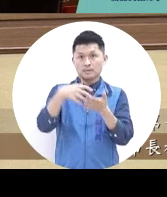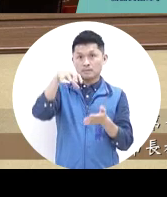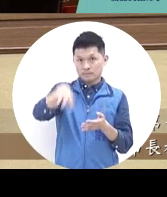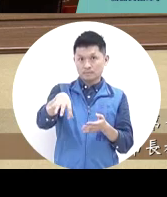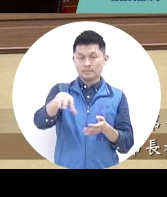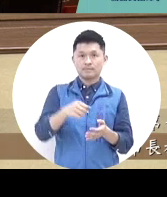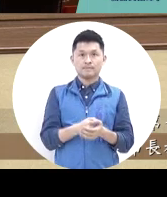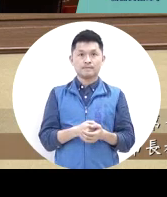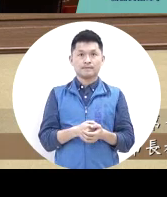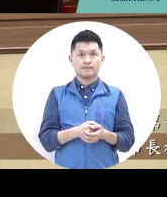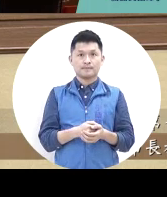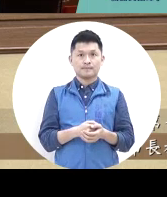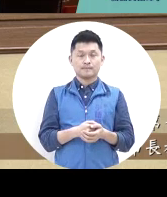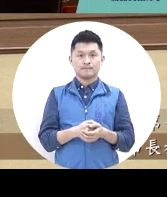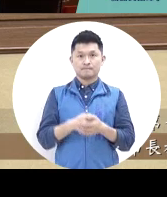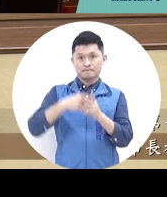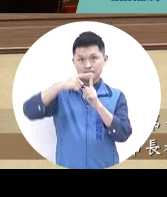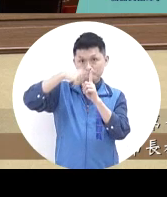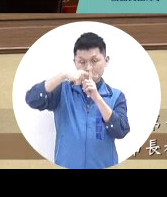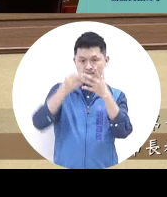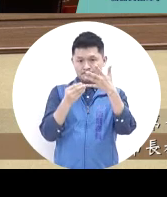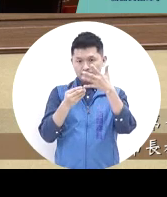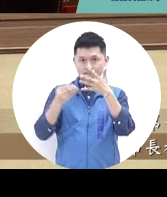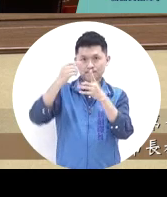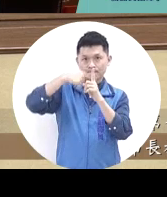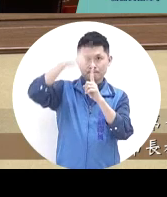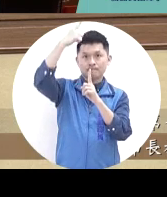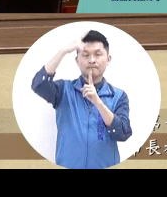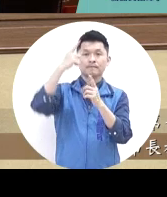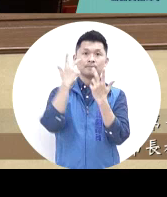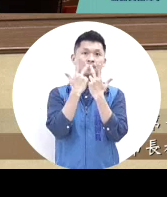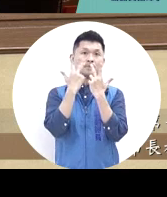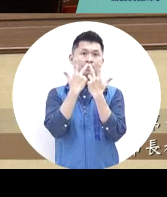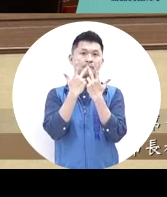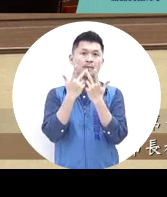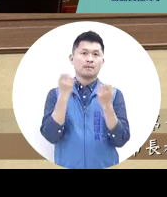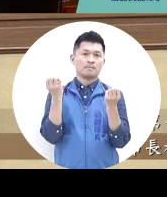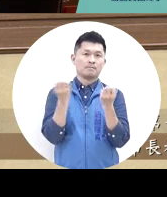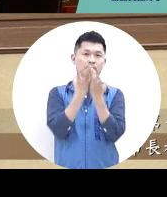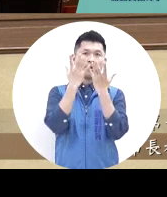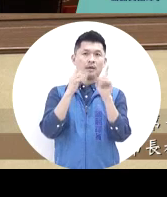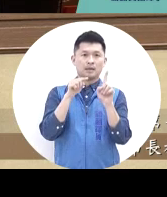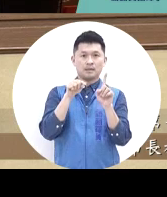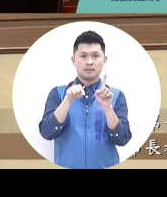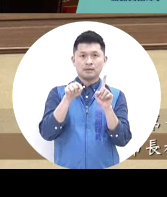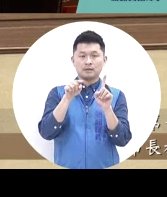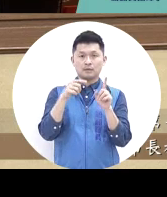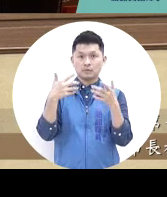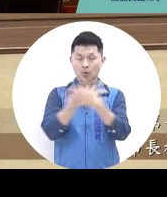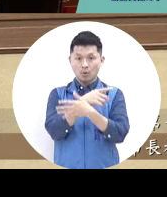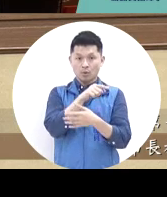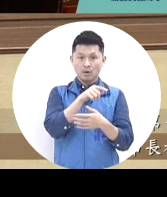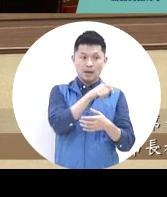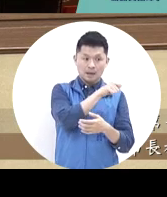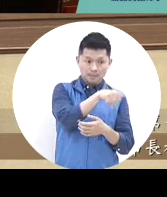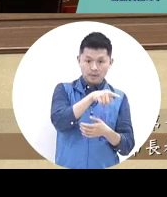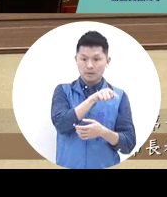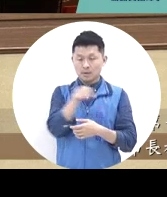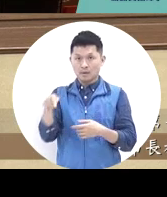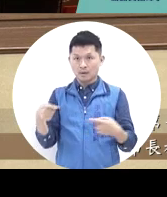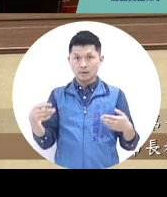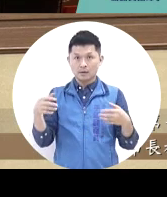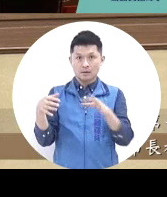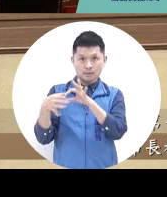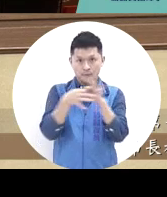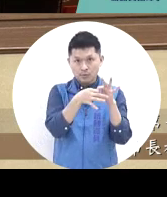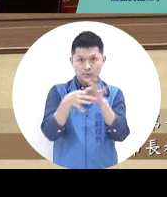来升级，做江北的灾讯一点通，2个相辅相成，朝我